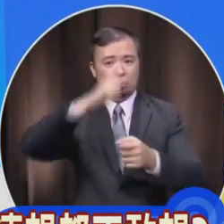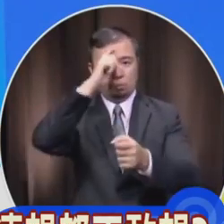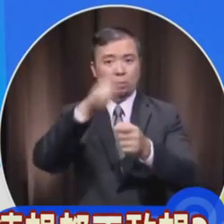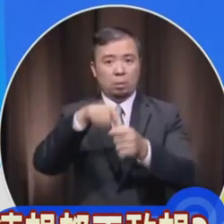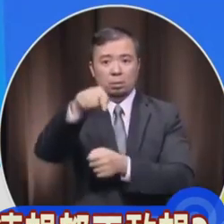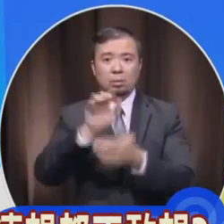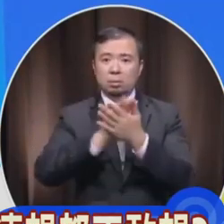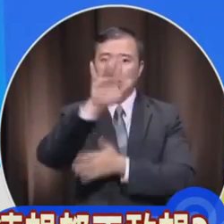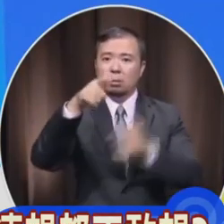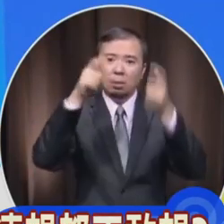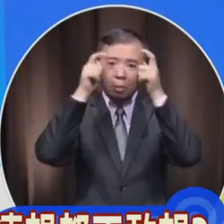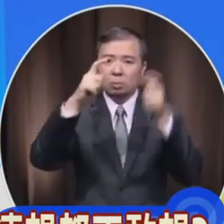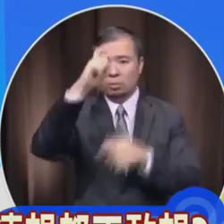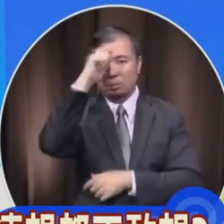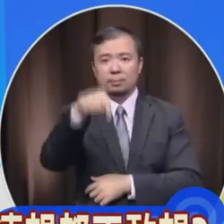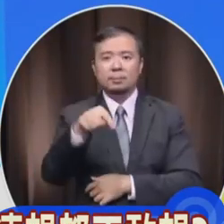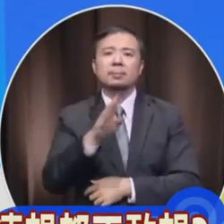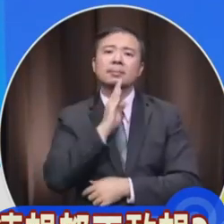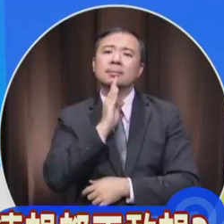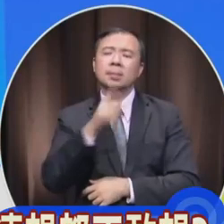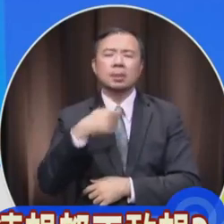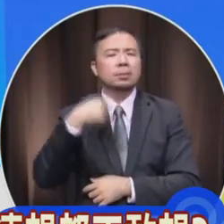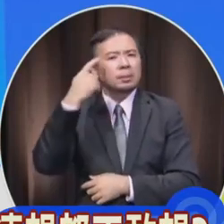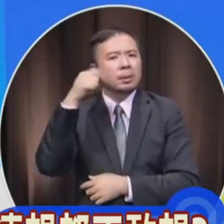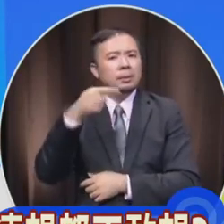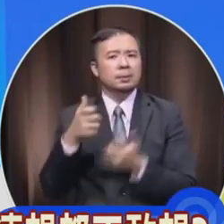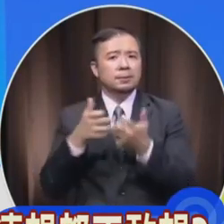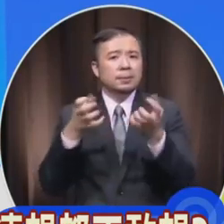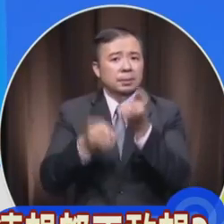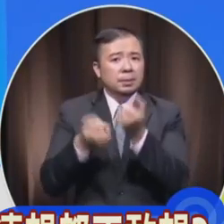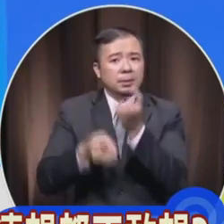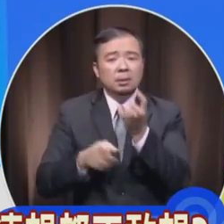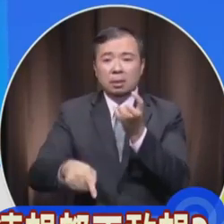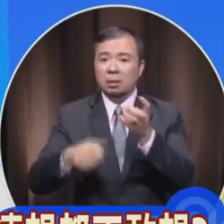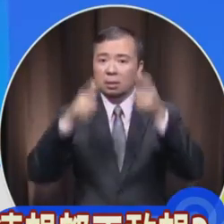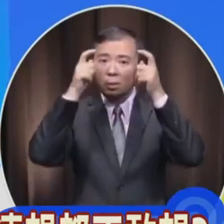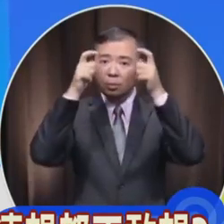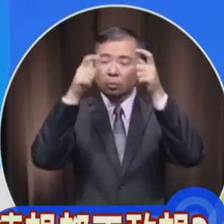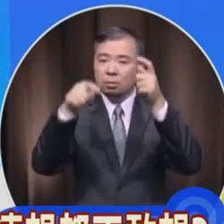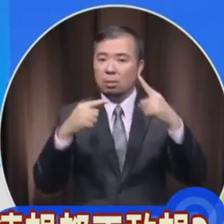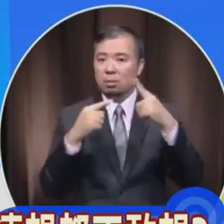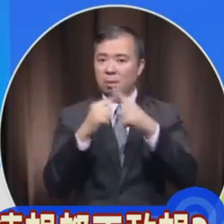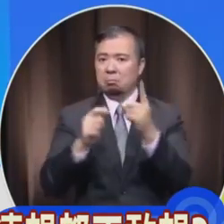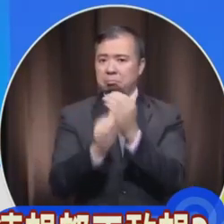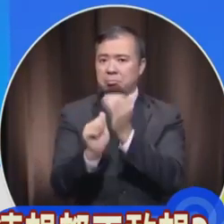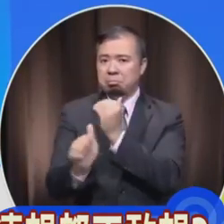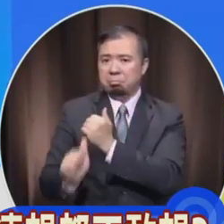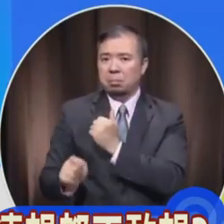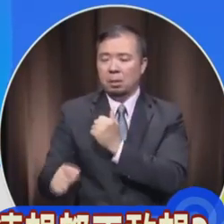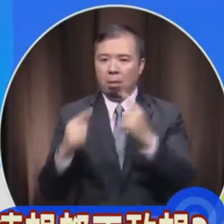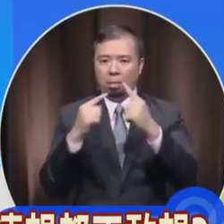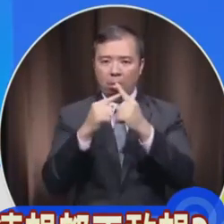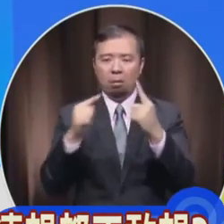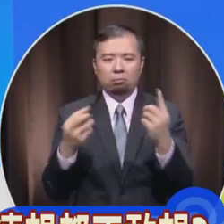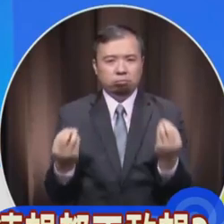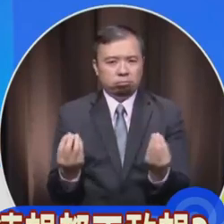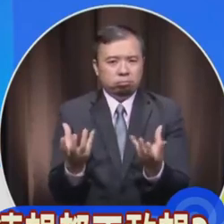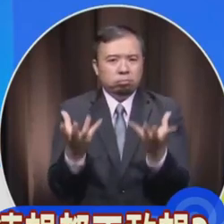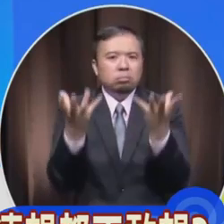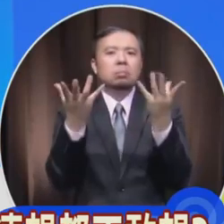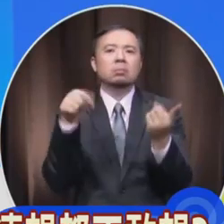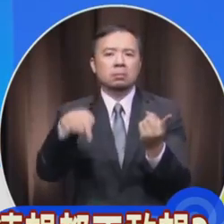希望啊。我觉得我们这样子来分析高雄人口将来成长，这样子来分析是比较客观合理的。至